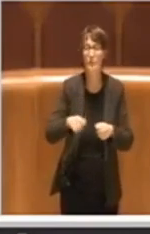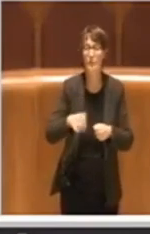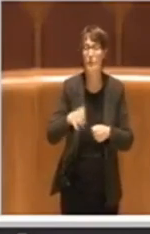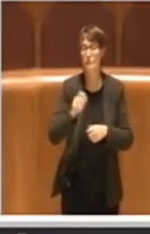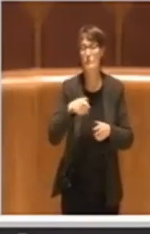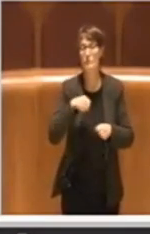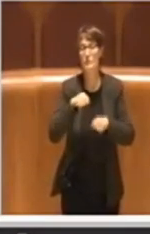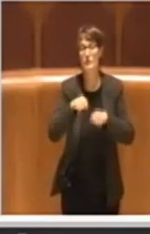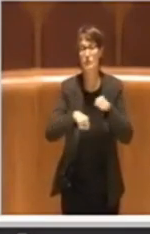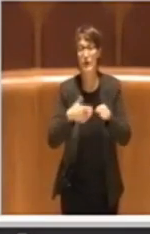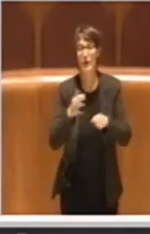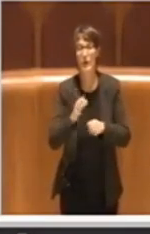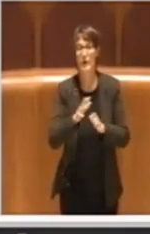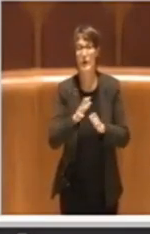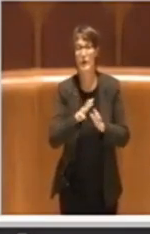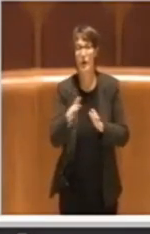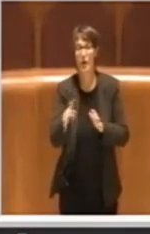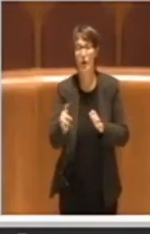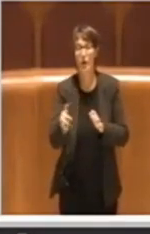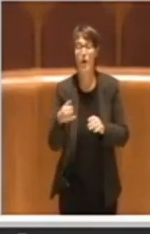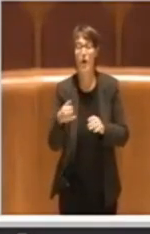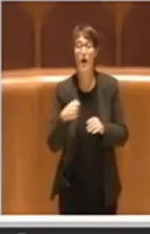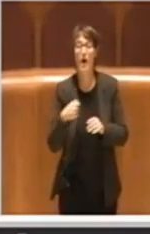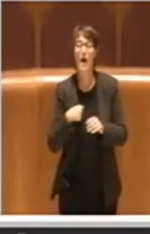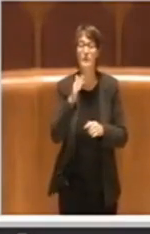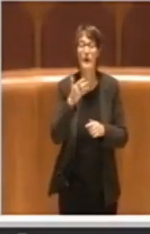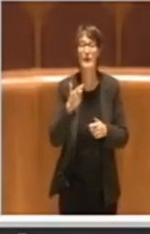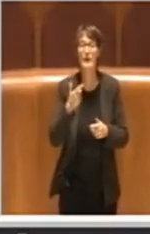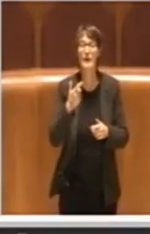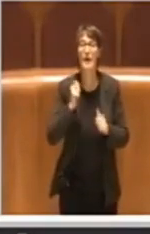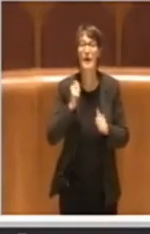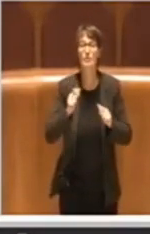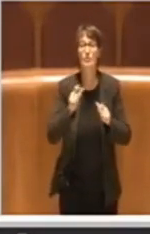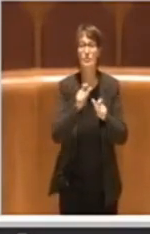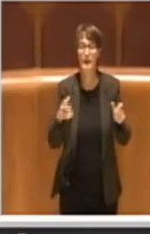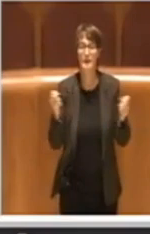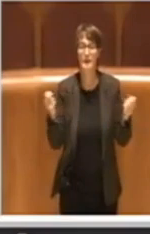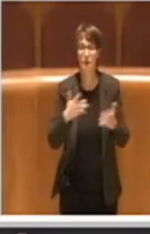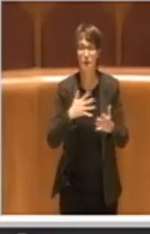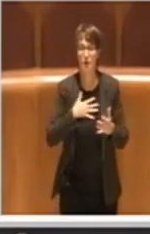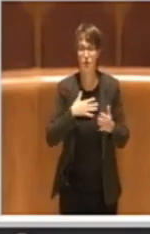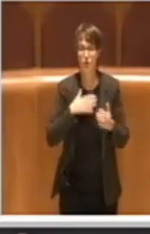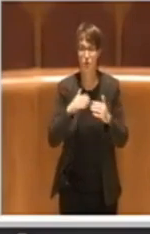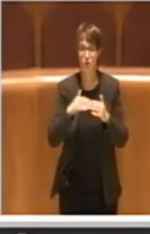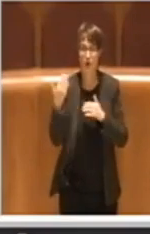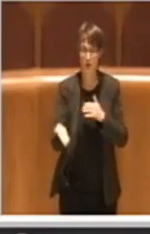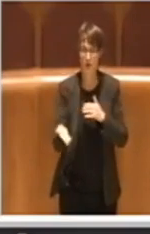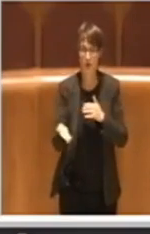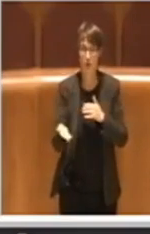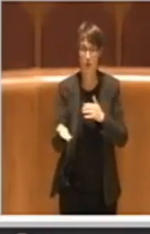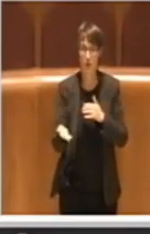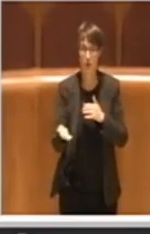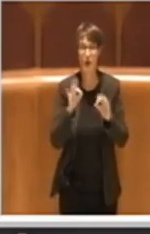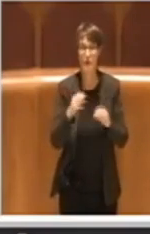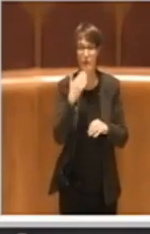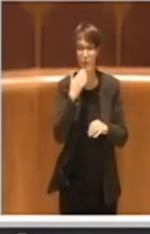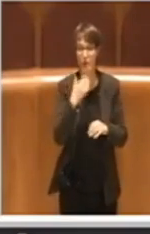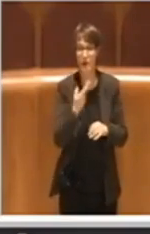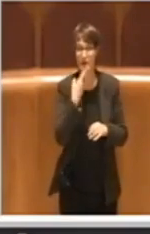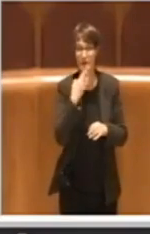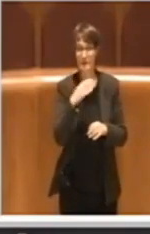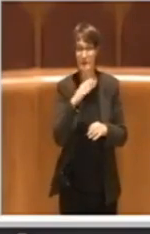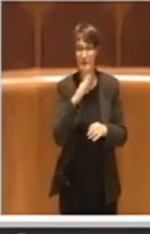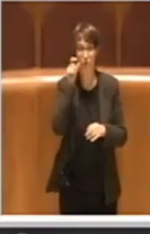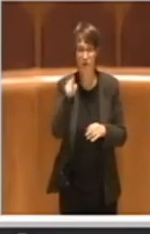limitazioni di serie e cumulabili con l'agevolazione concessa dallo stato quindi detto tutto questo fatto tutto queste